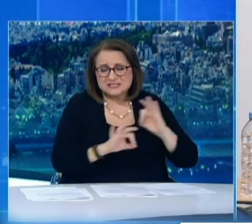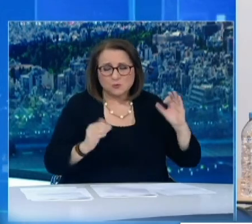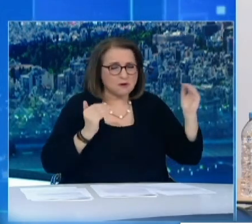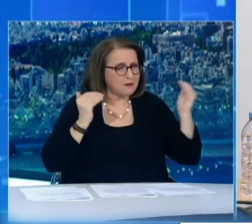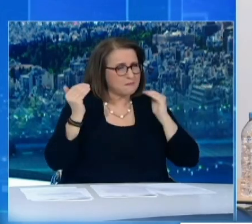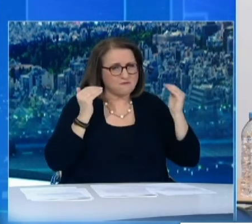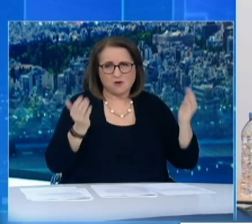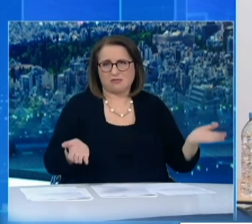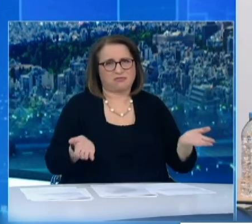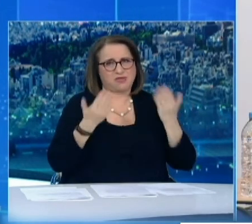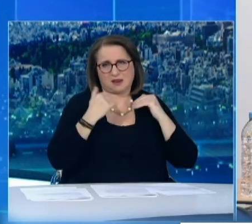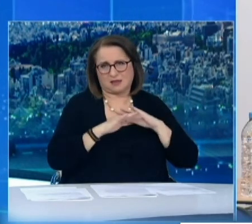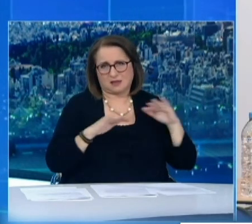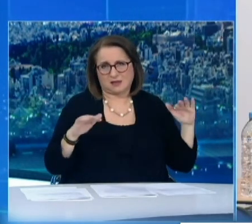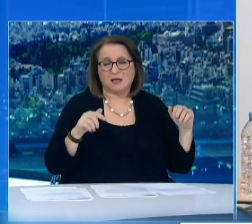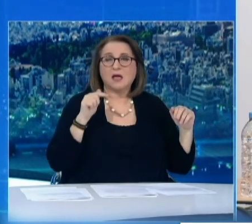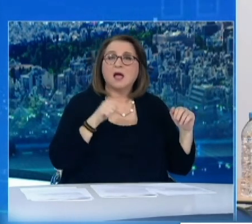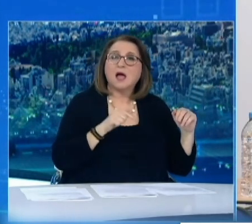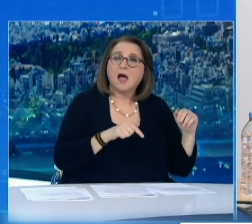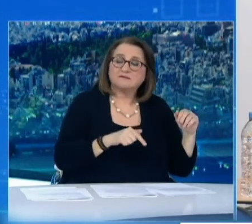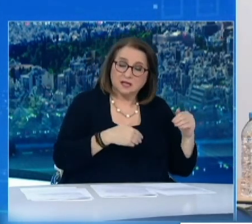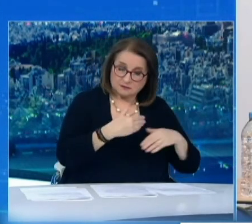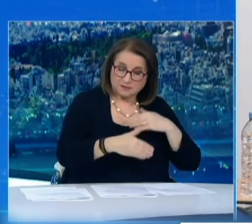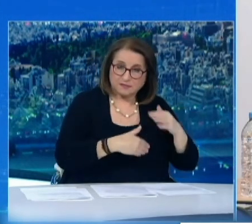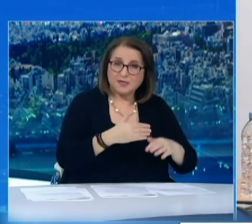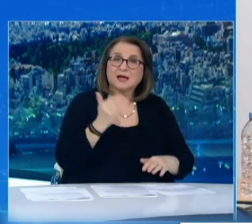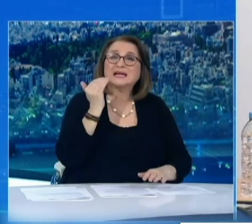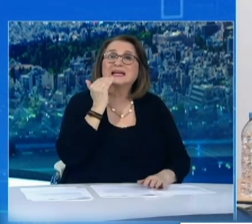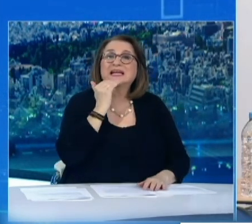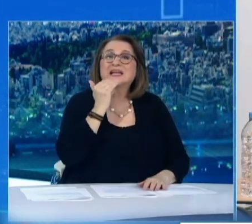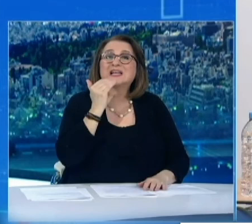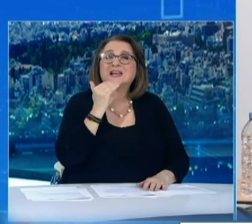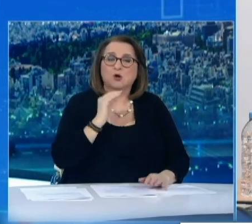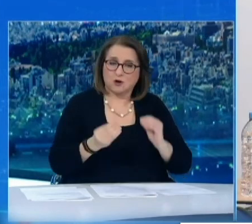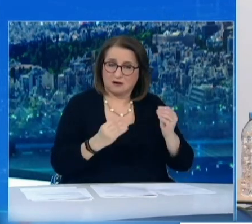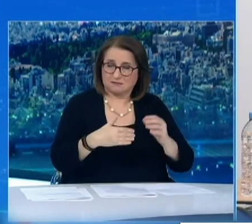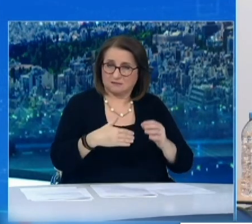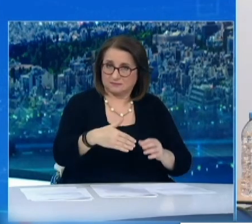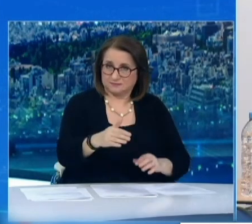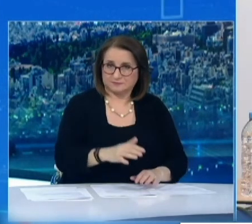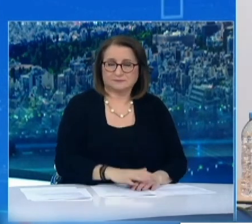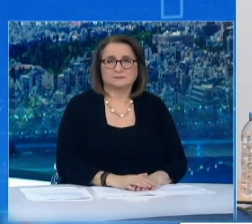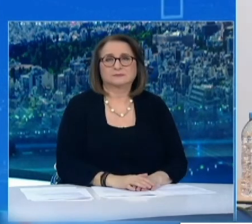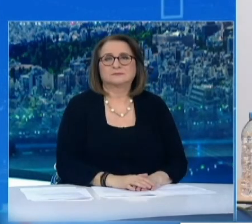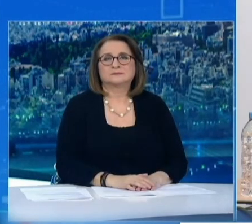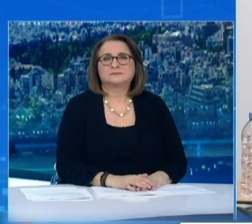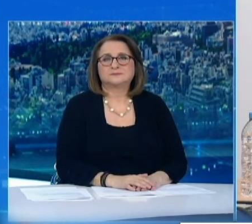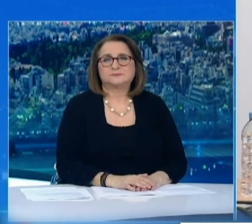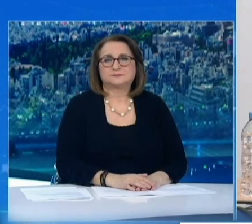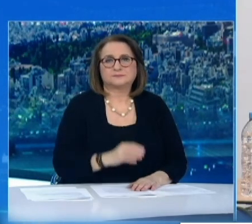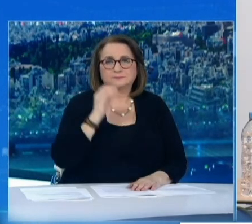Είναι πράγματα τα οποία θα προκύψουν πάρα πολύ γρήγορα. Επομένως, θα ήταν